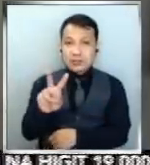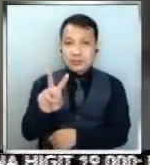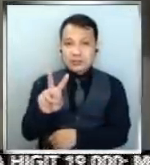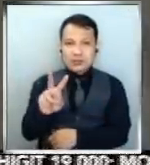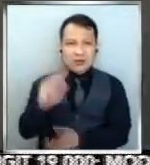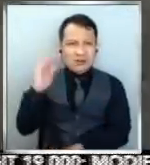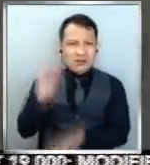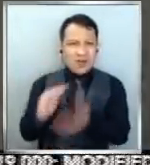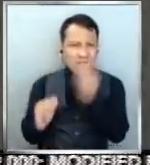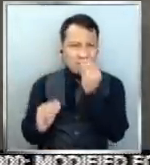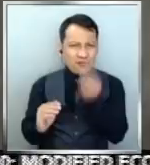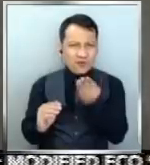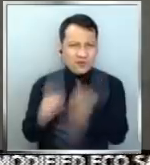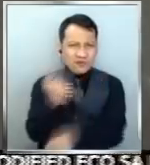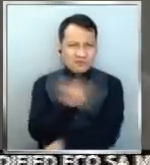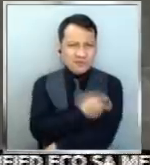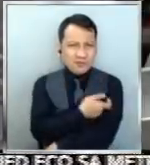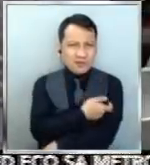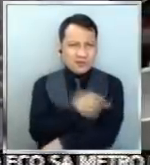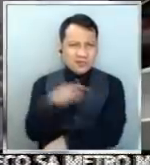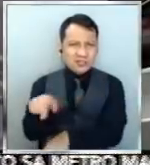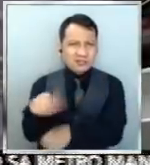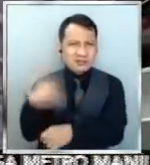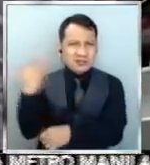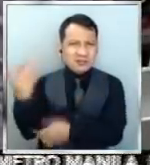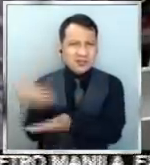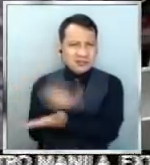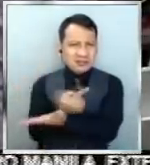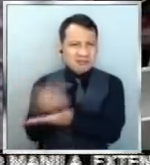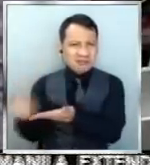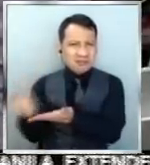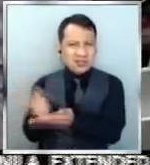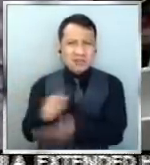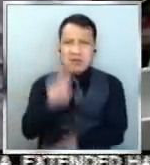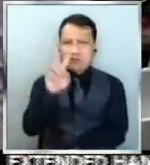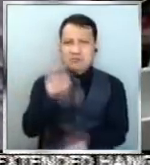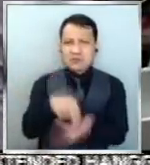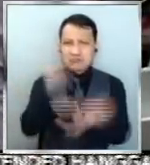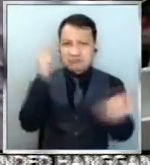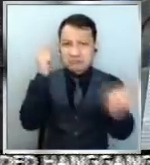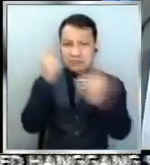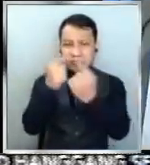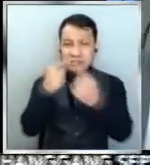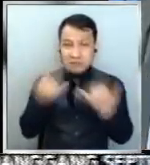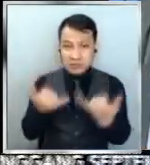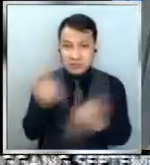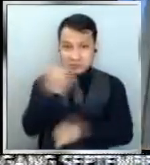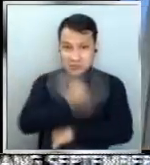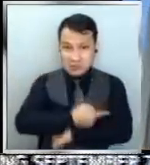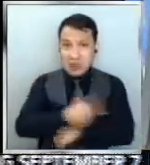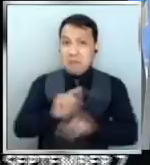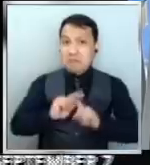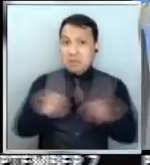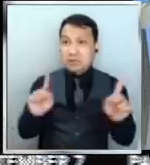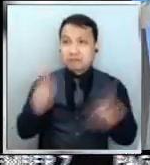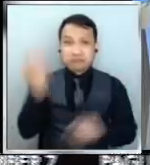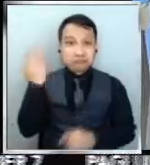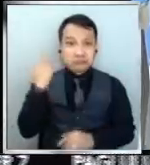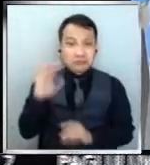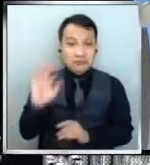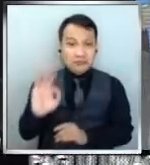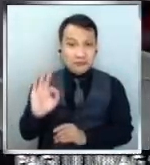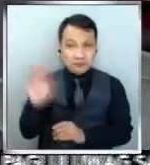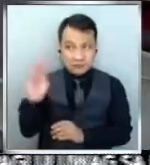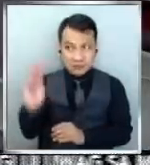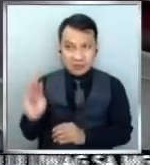bilang na nagpapavaccinate sa nagdaang linggo. 2,000 ang target nilang bakunahan ngayong araw, pero noong Lunes, ang dating 7 to